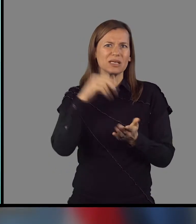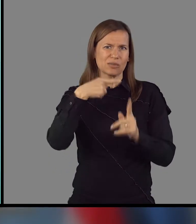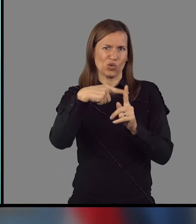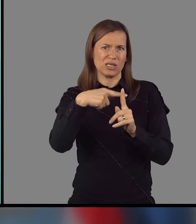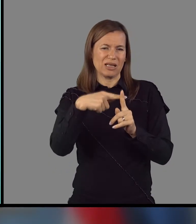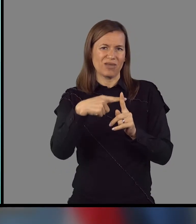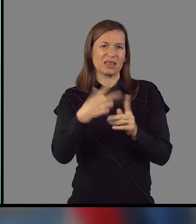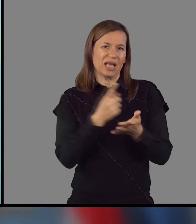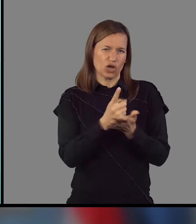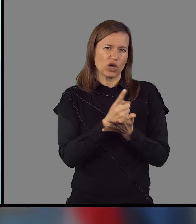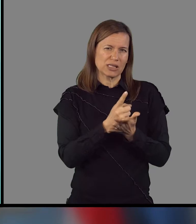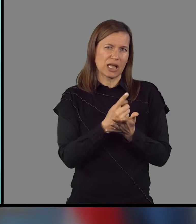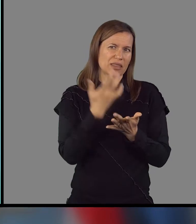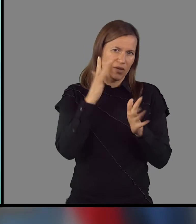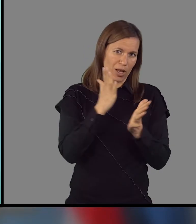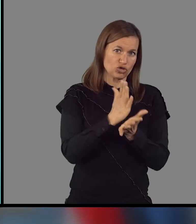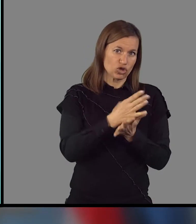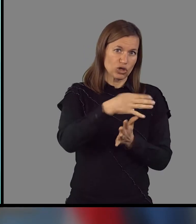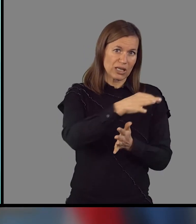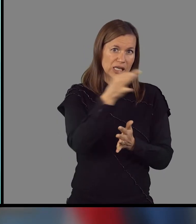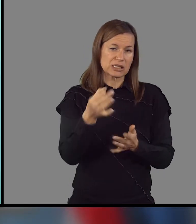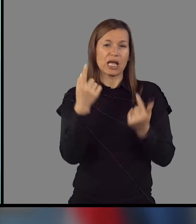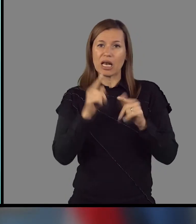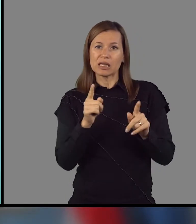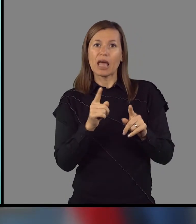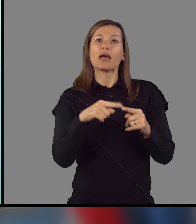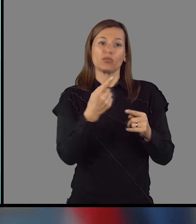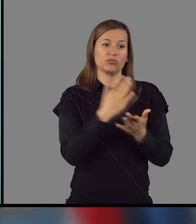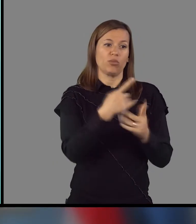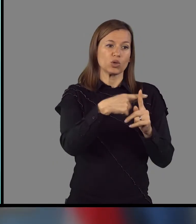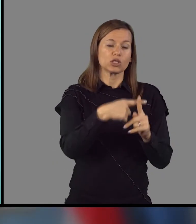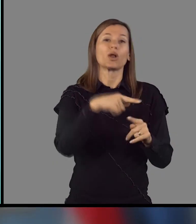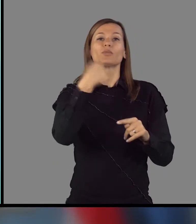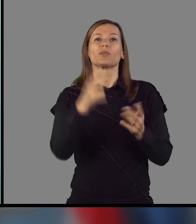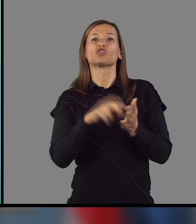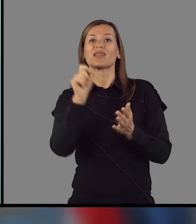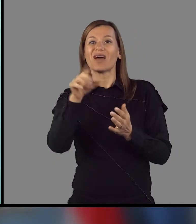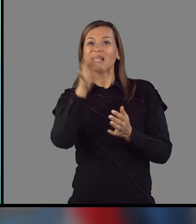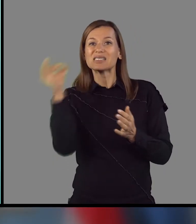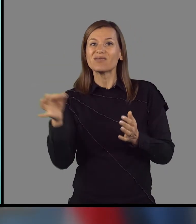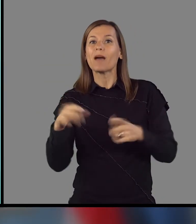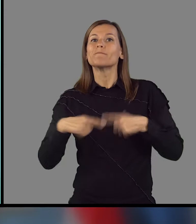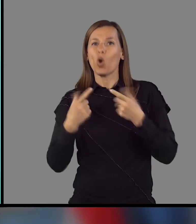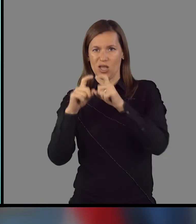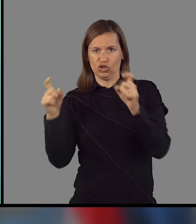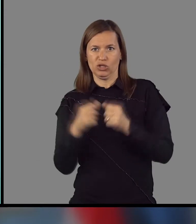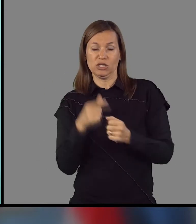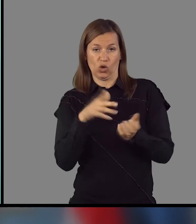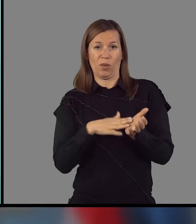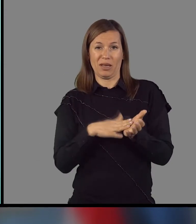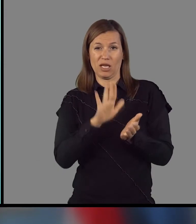pozitiven, nekaj časa sta bila seveda že, ne vem, je bilo že 14 dni ali ne, ko sta bila pozitivna, potem pa še 12 dni v bolnišnici, to se